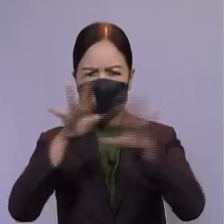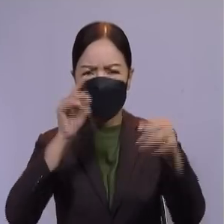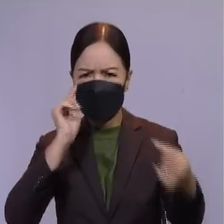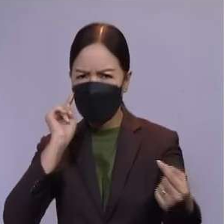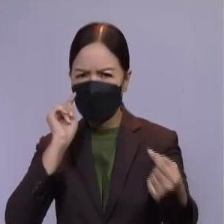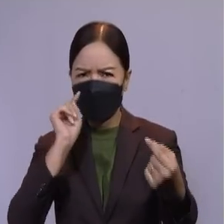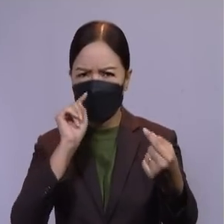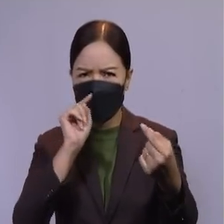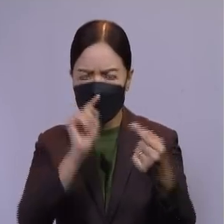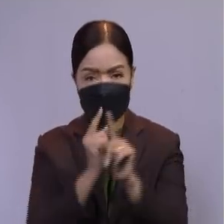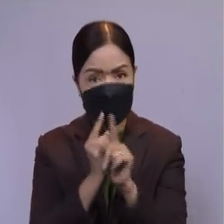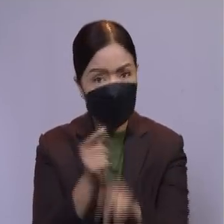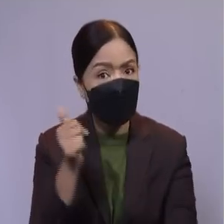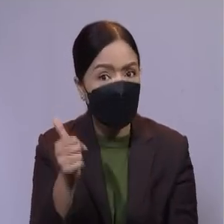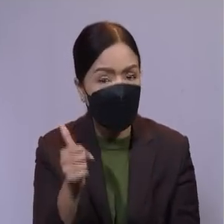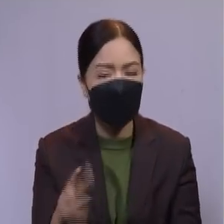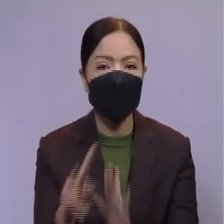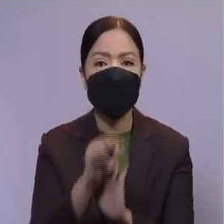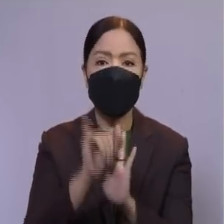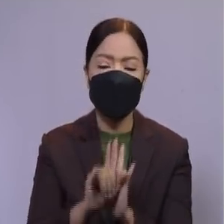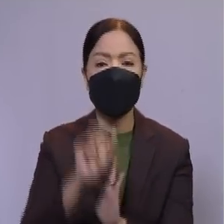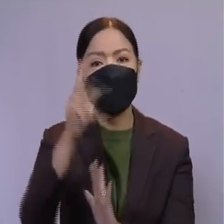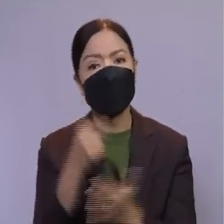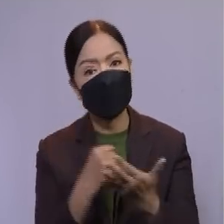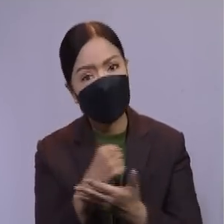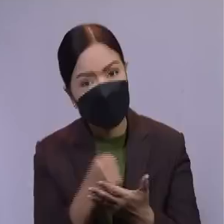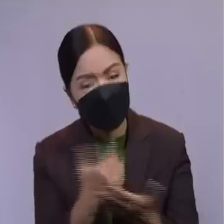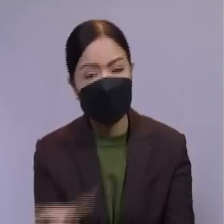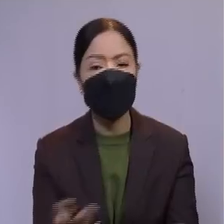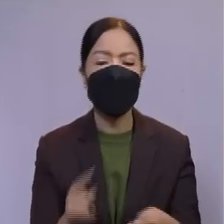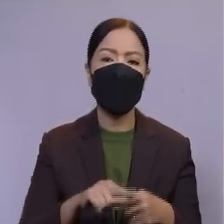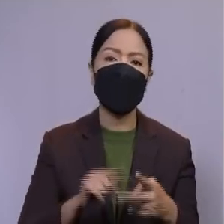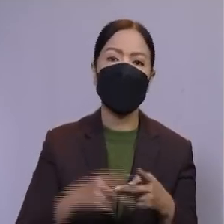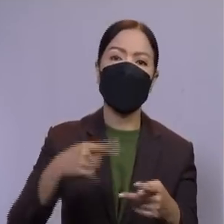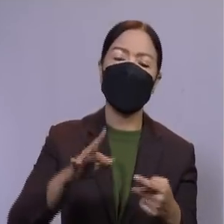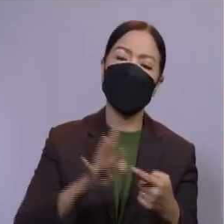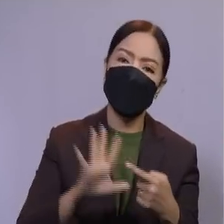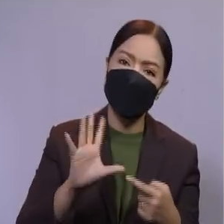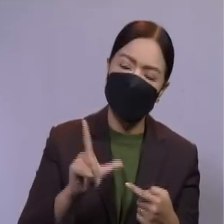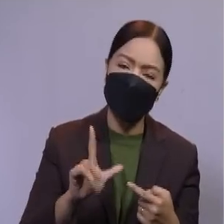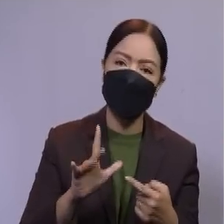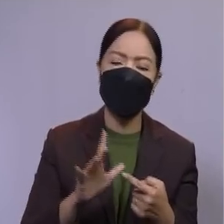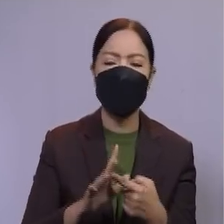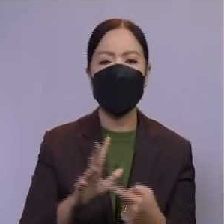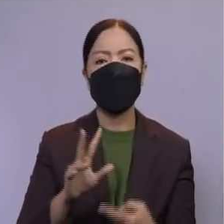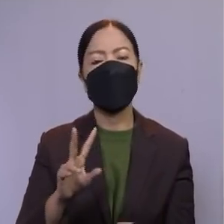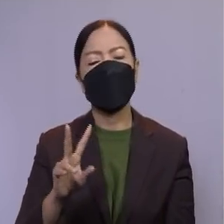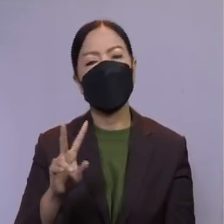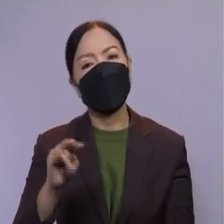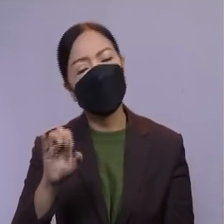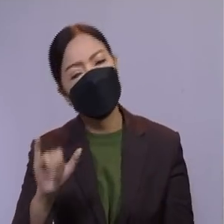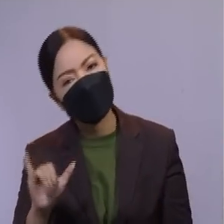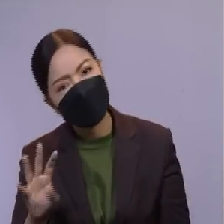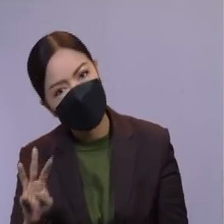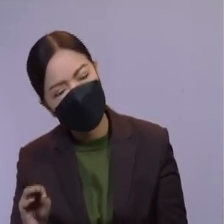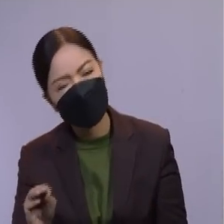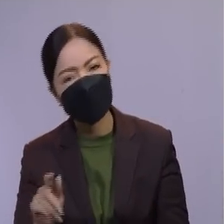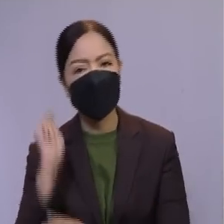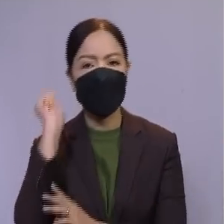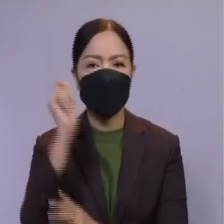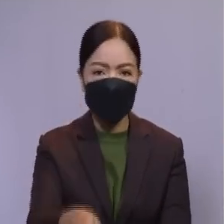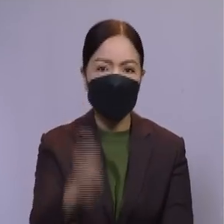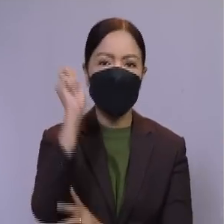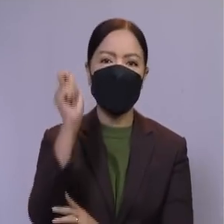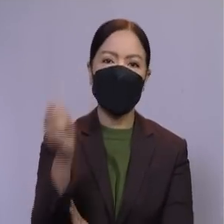หรือไม่ไม่ว่าจะเป็นนโยบายกัญชาประชานิยมที่ออกแนวหาเสียงทั้งเบ็ดทั้งปลาที่ให้มาหมดเลยหรือการ